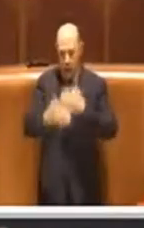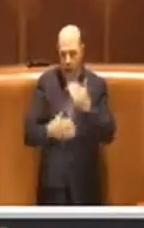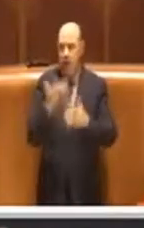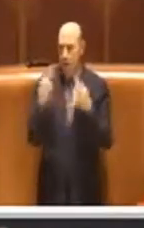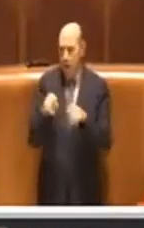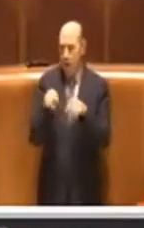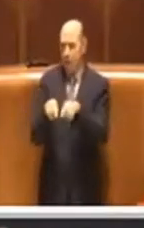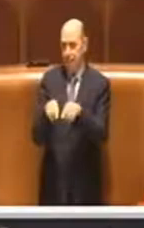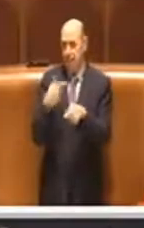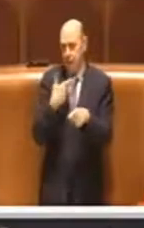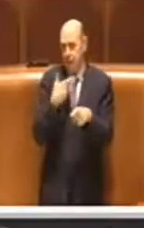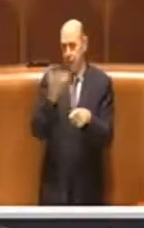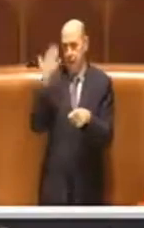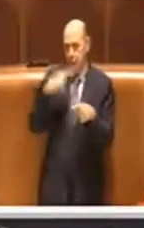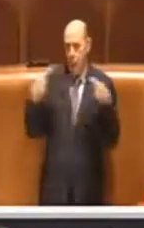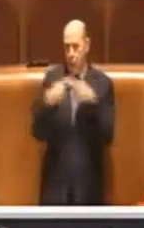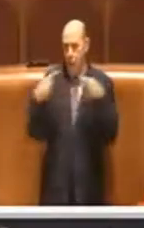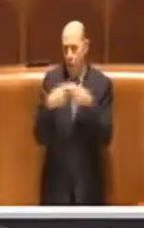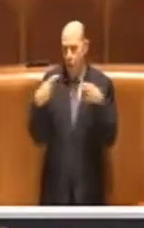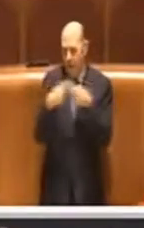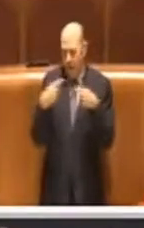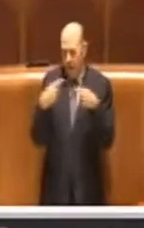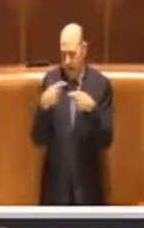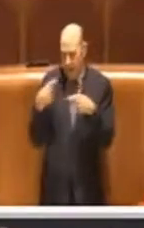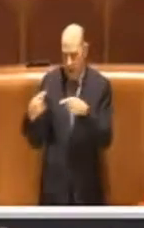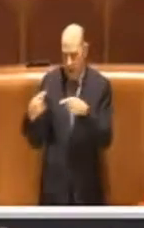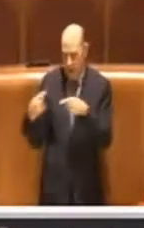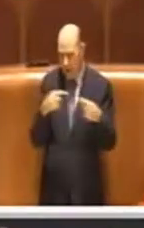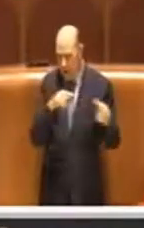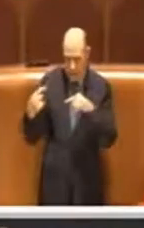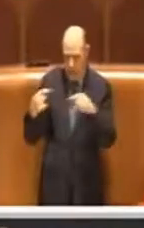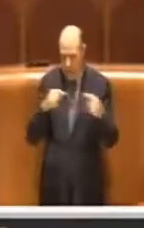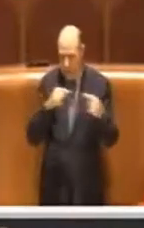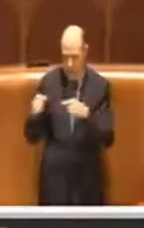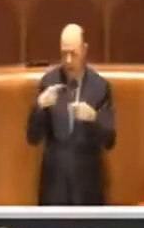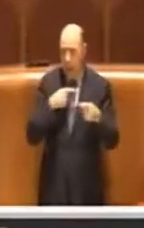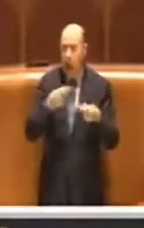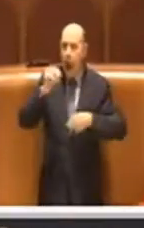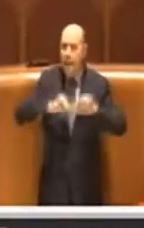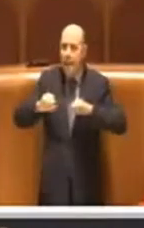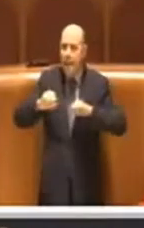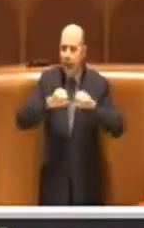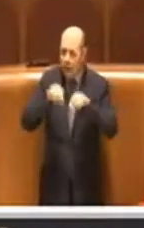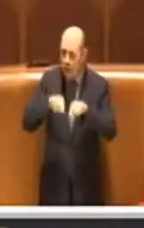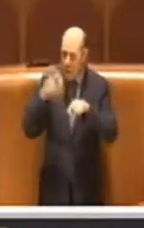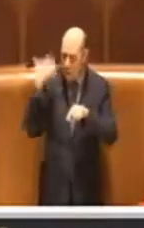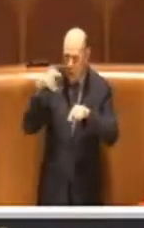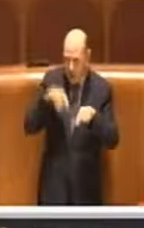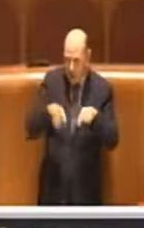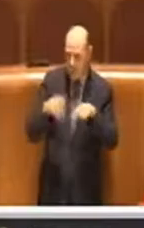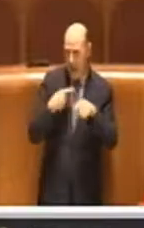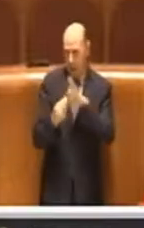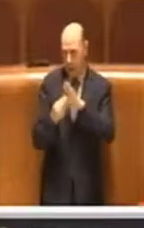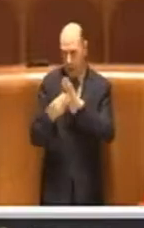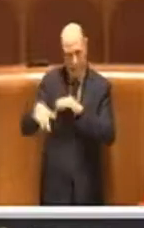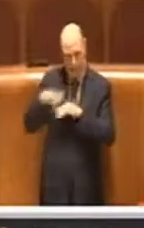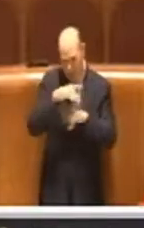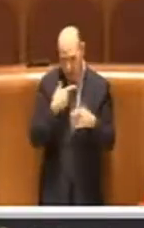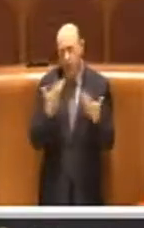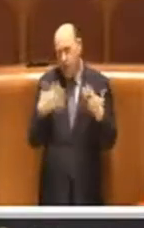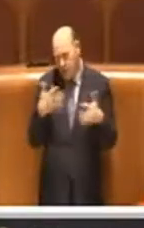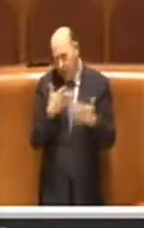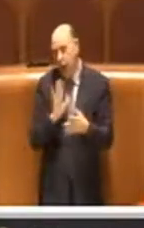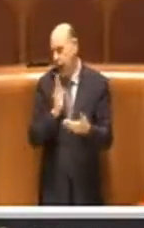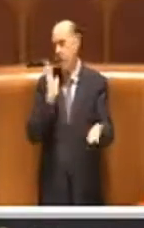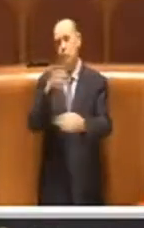futuri conflitti tra comunque la società dell'amministrazione e i propri dipendenti. Quindi si